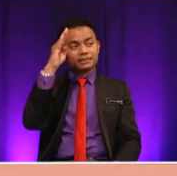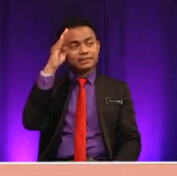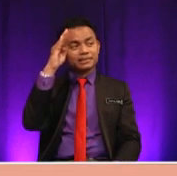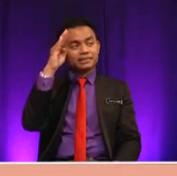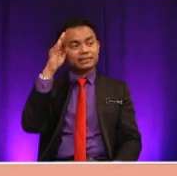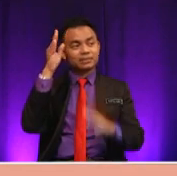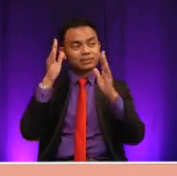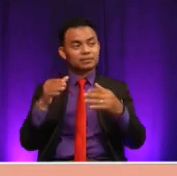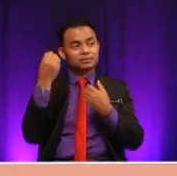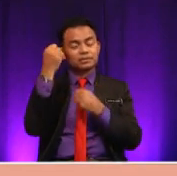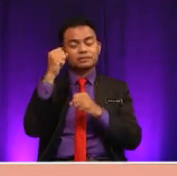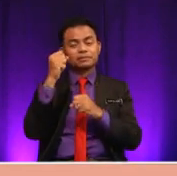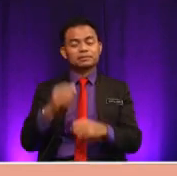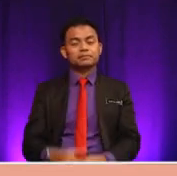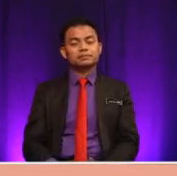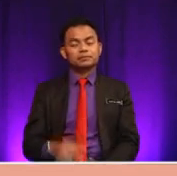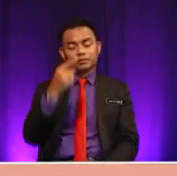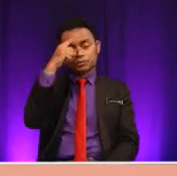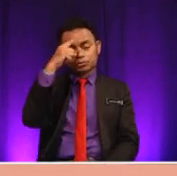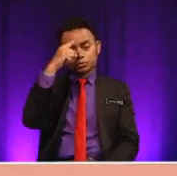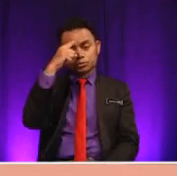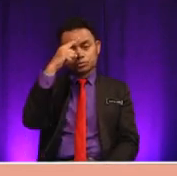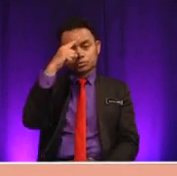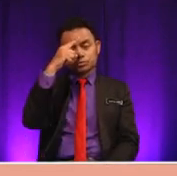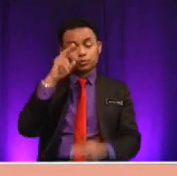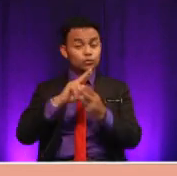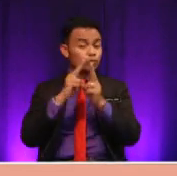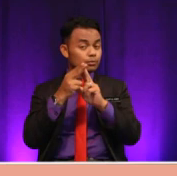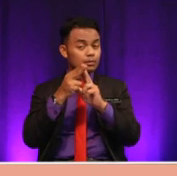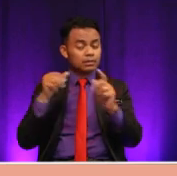dia perlu mengubah arah gerakan dengan cepat